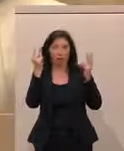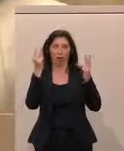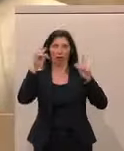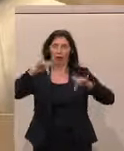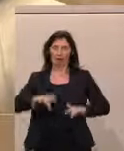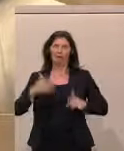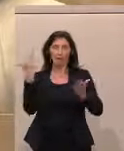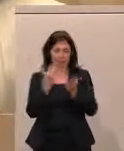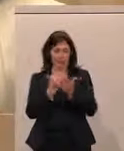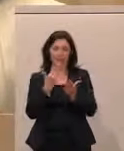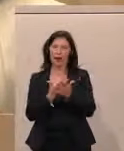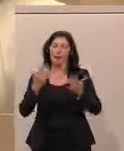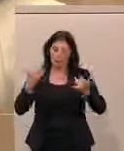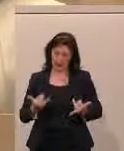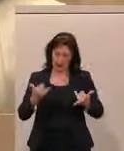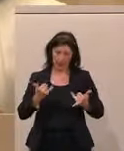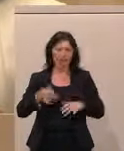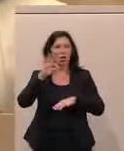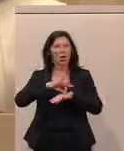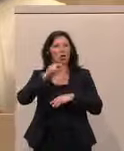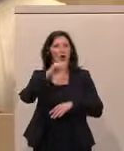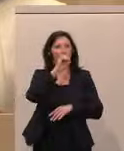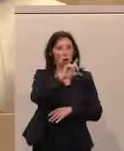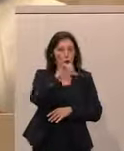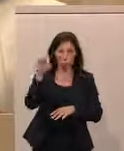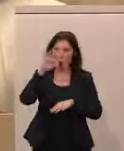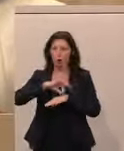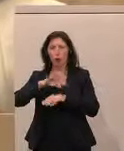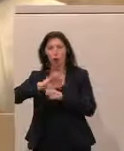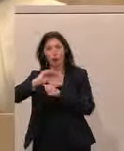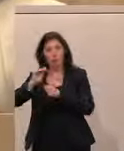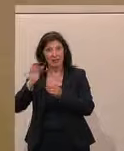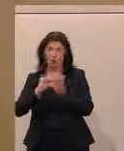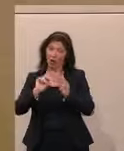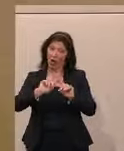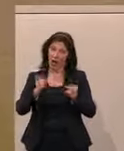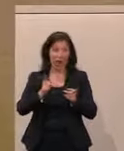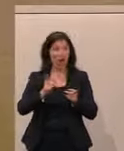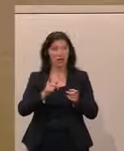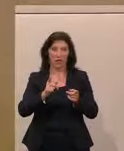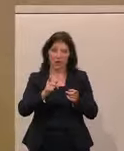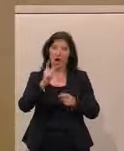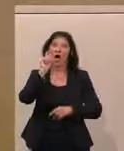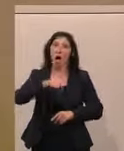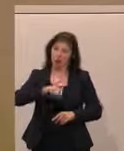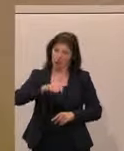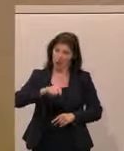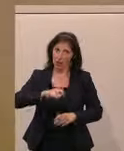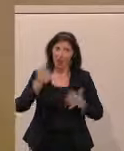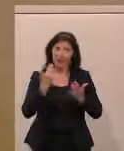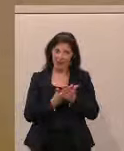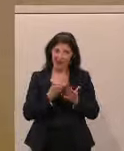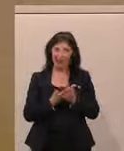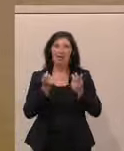die unterfertigten Abgeordneten Dr. Noll, Dr. Bilz und die weiteren Abgeordneten von jetzt den folgenden